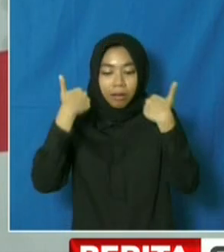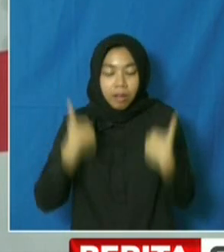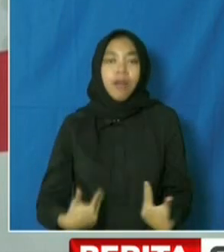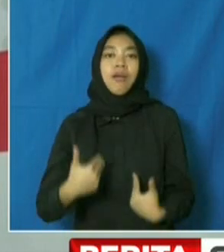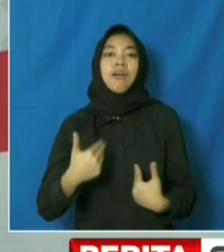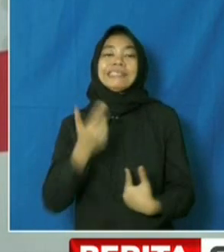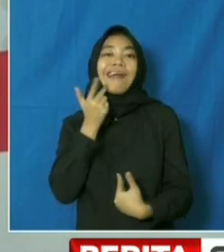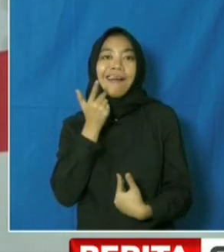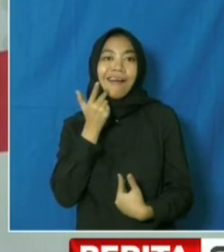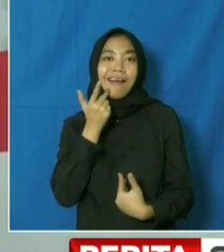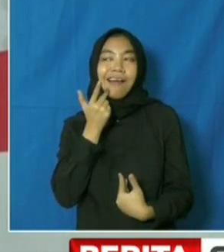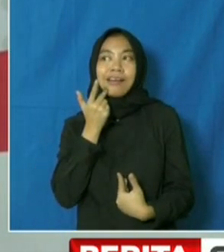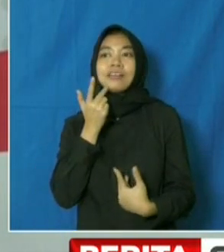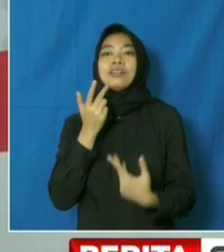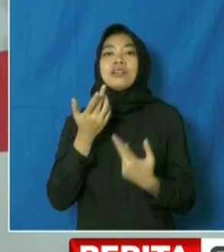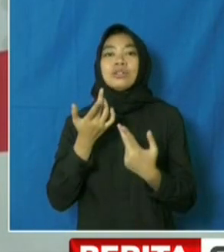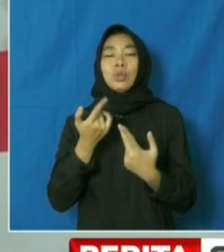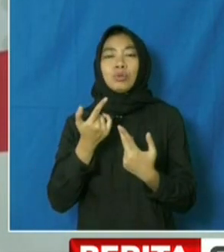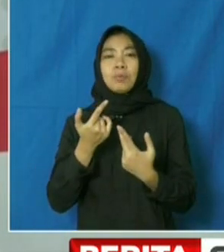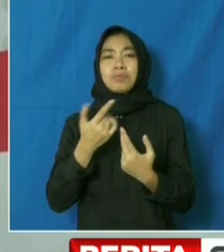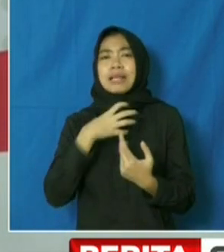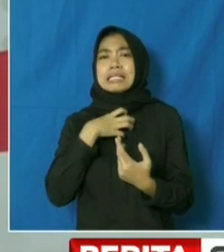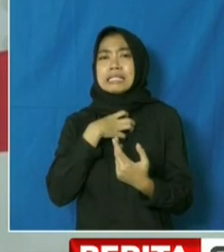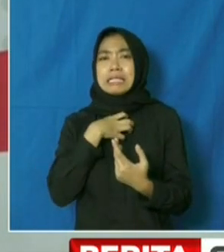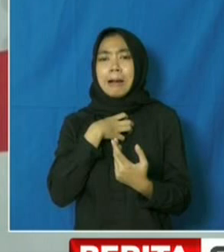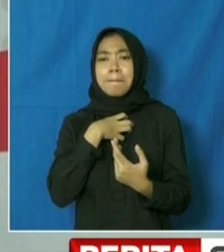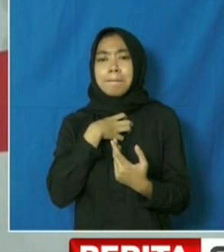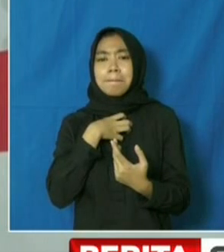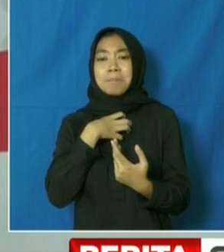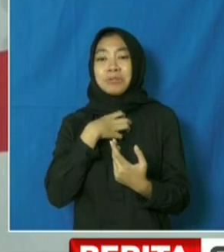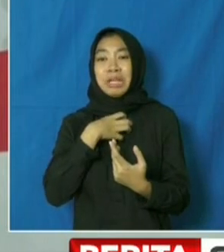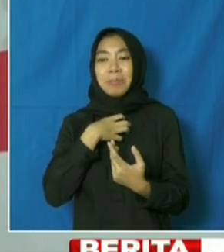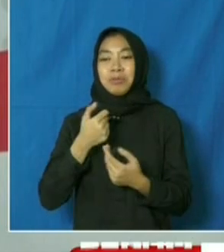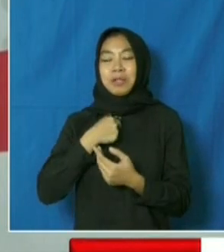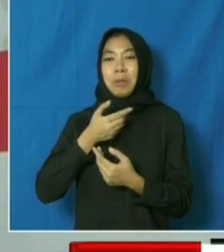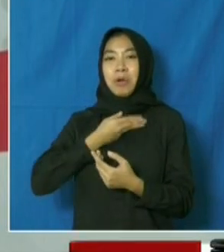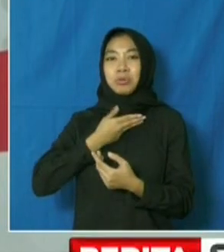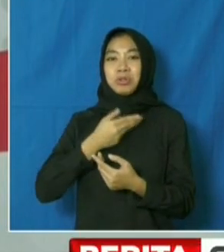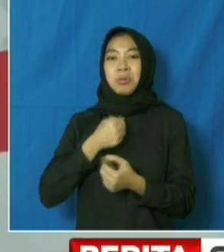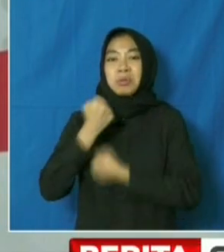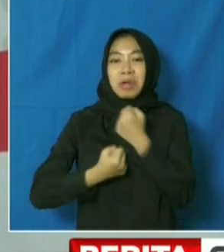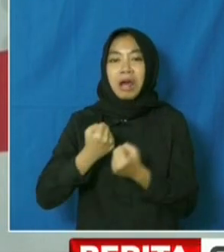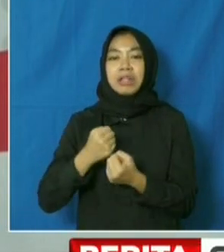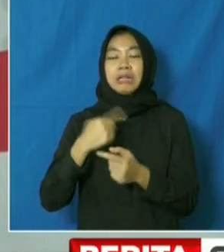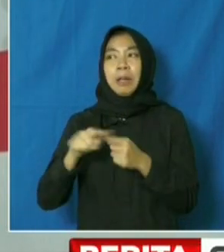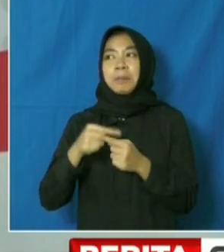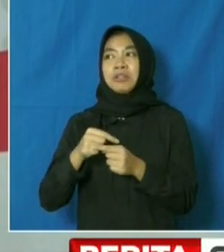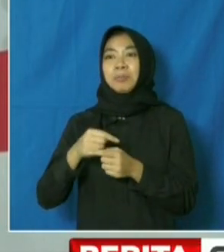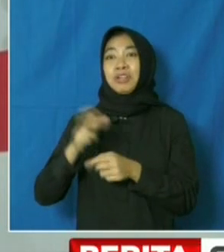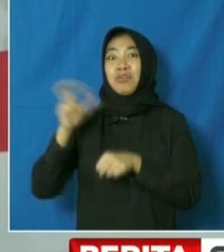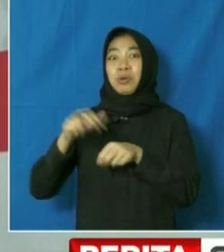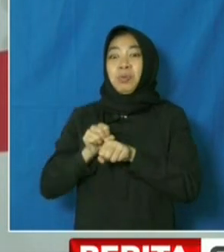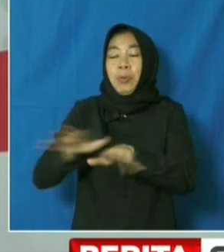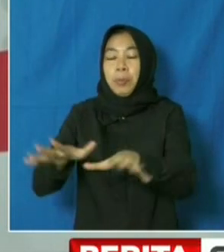juga menjauhi sikap dan juga perilaku yang menyebabkan penularan penyakit ini bab soal